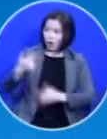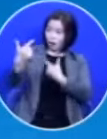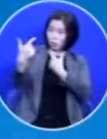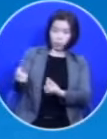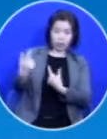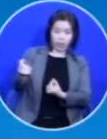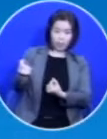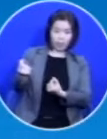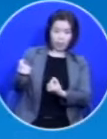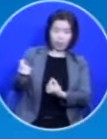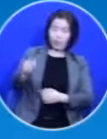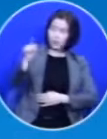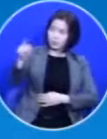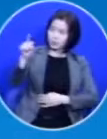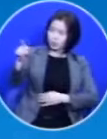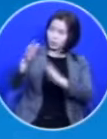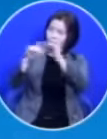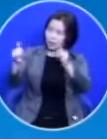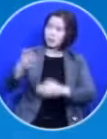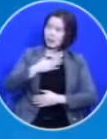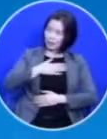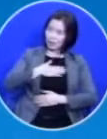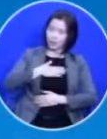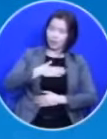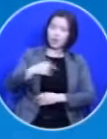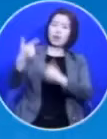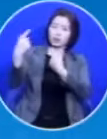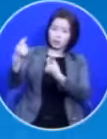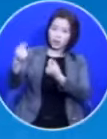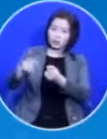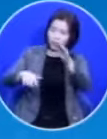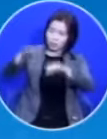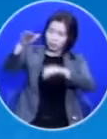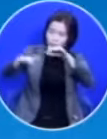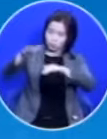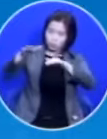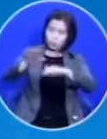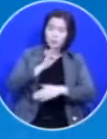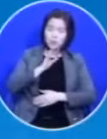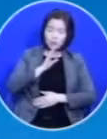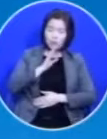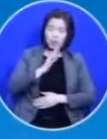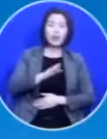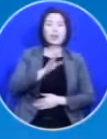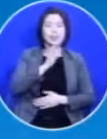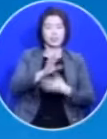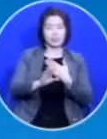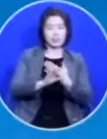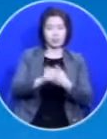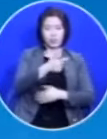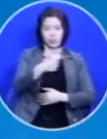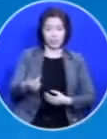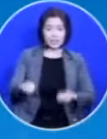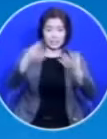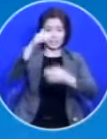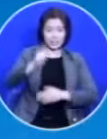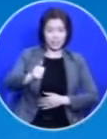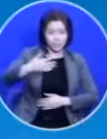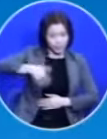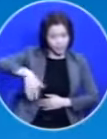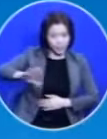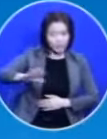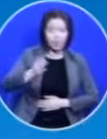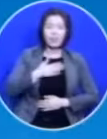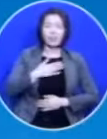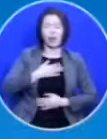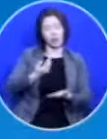똑같네 저 사람이나 나나 똑같은 수준이네 그러면 대제사장에게 가서 나를